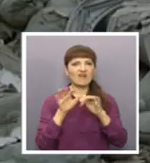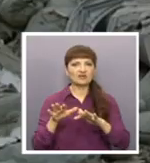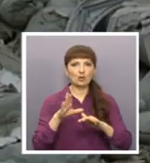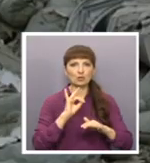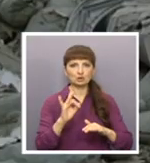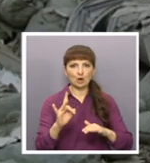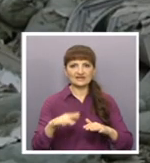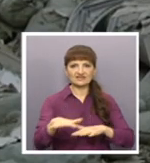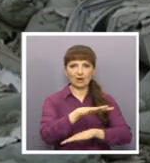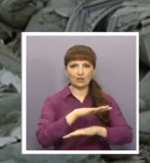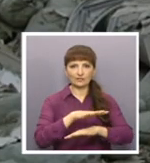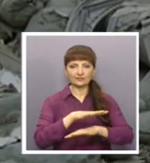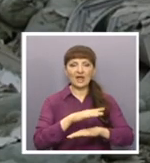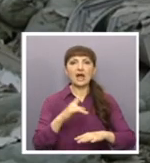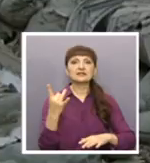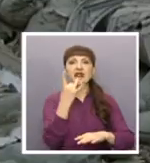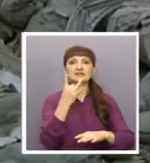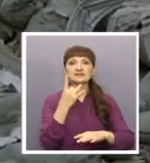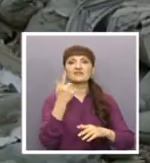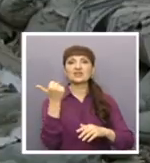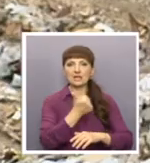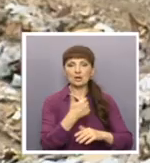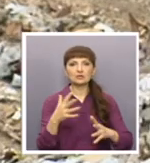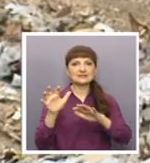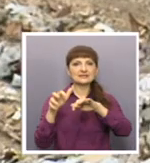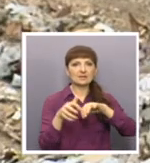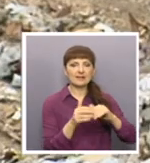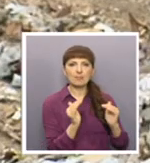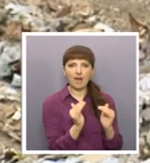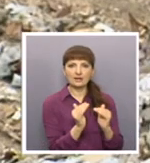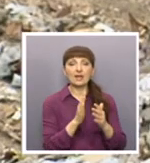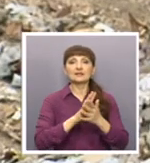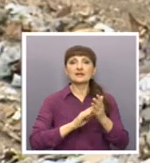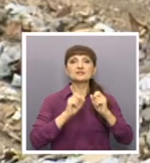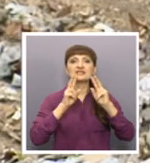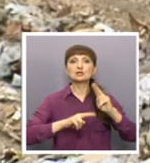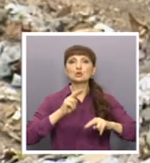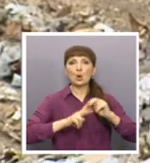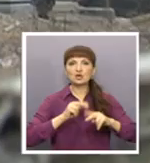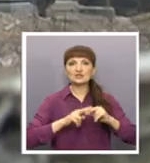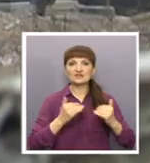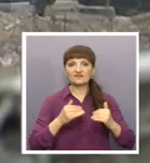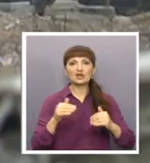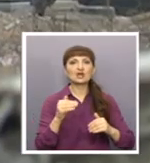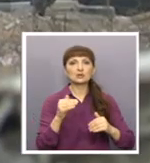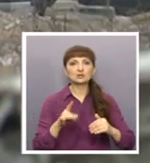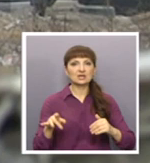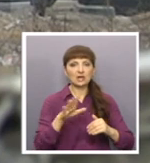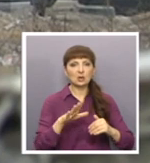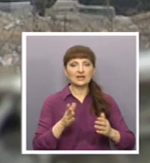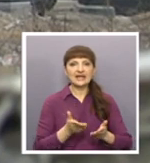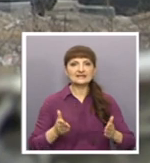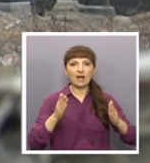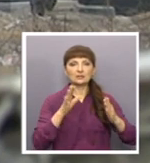наших с вами дворов. ТБО раз в неделю будут забирать мелкогабаритные авто. Далее на специально строящихся в данное время в Житысусском районе